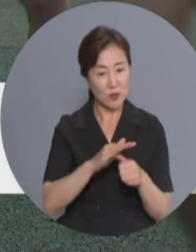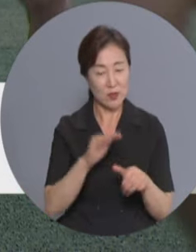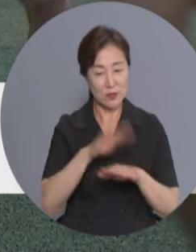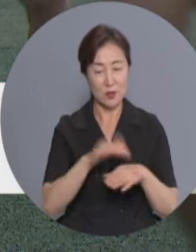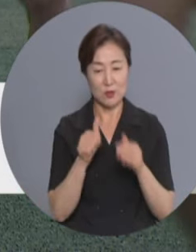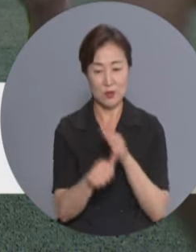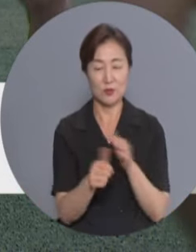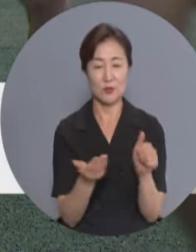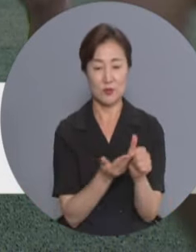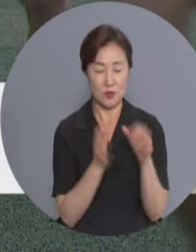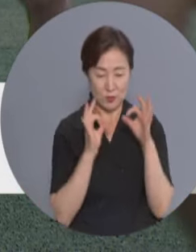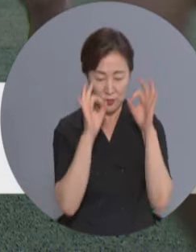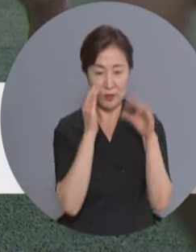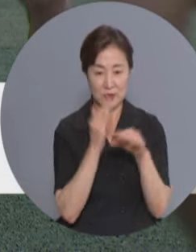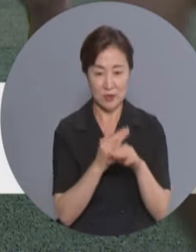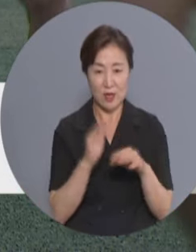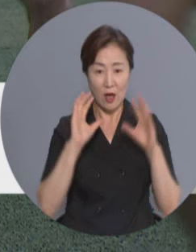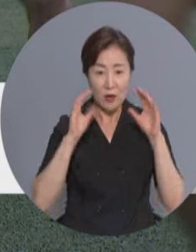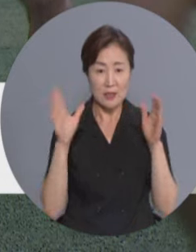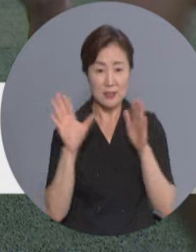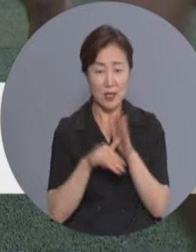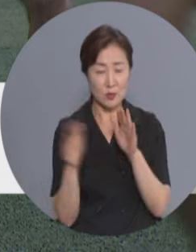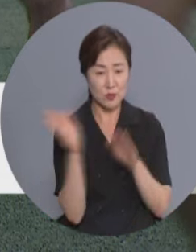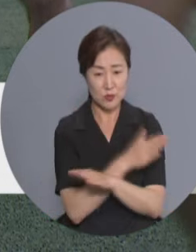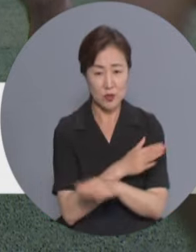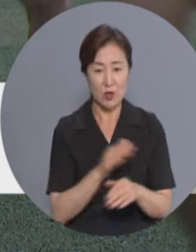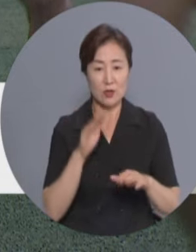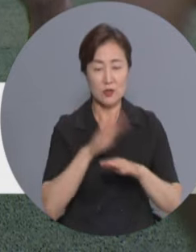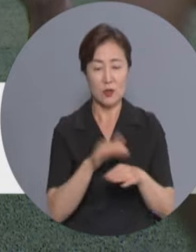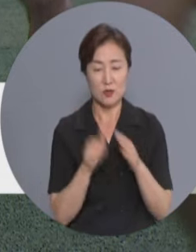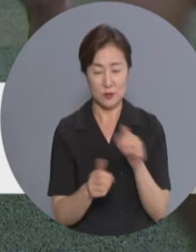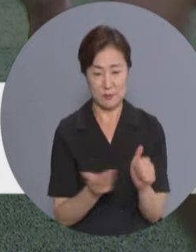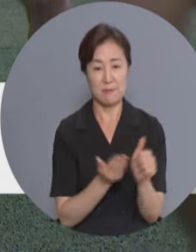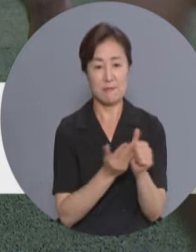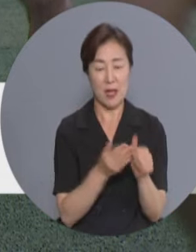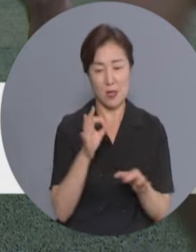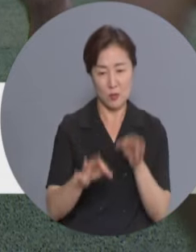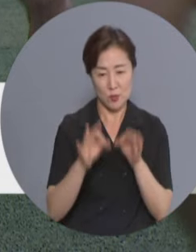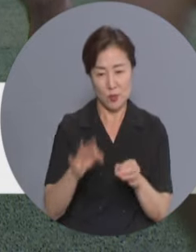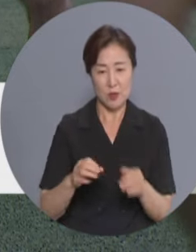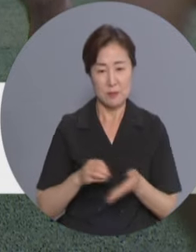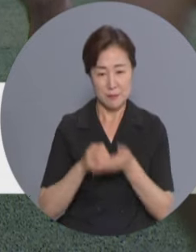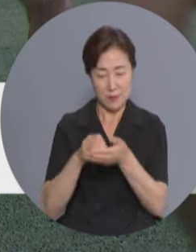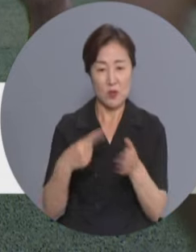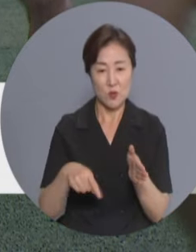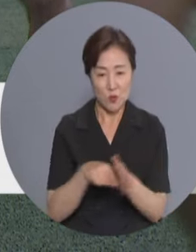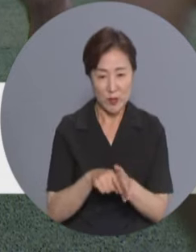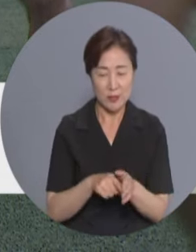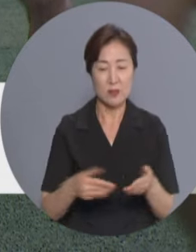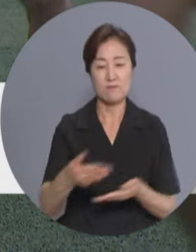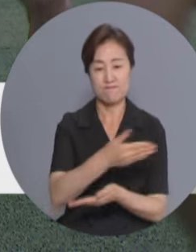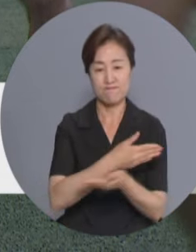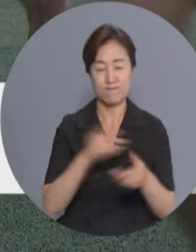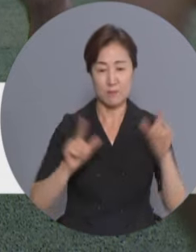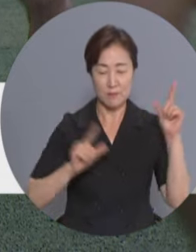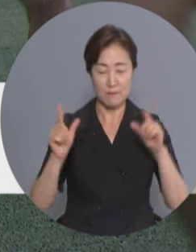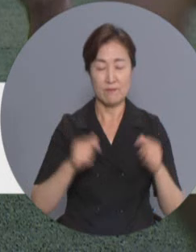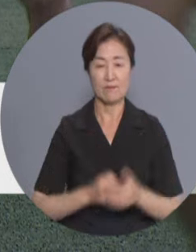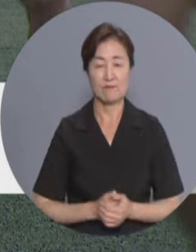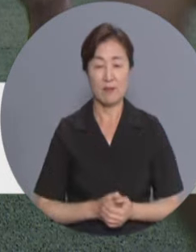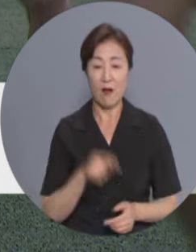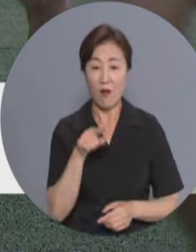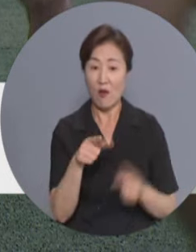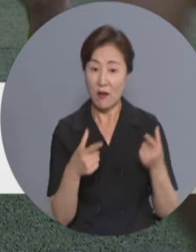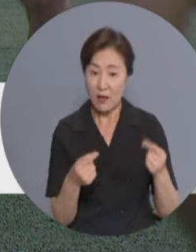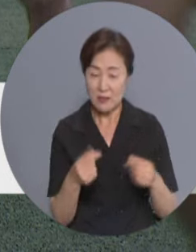있습니다. 어릴 때부터 축구 영재를 길러내 프로 무대로 진출할 수 있도록 선순환 구조를 만들어가고 있는데요. 이